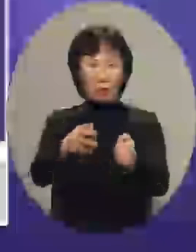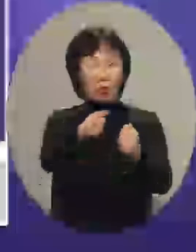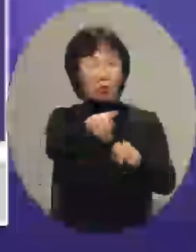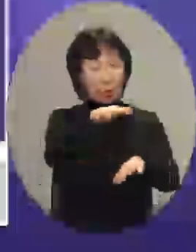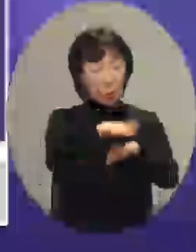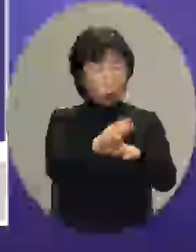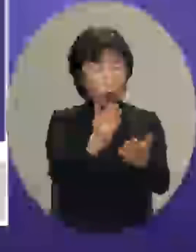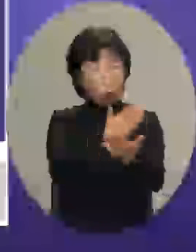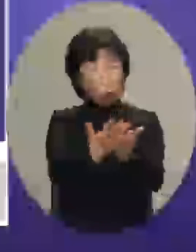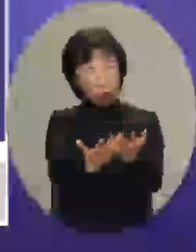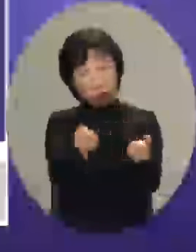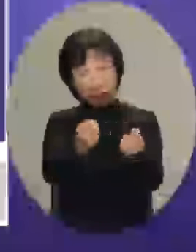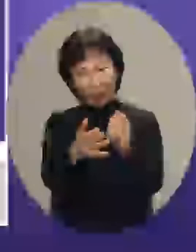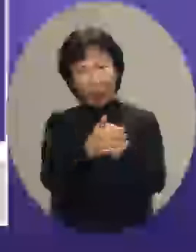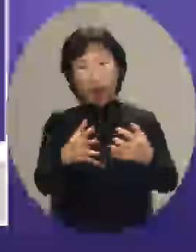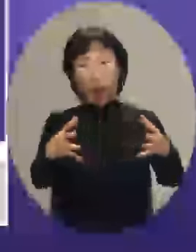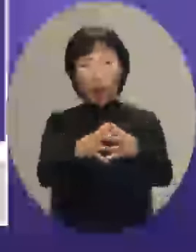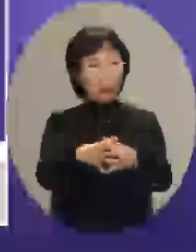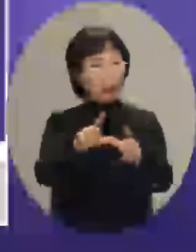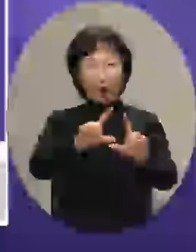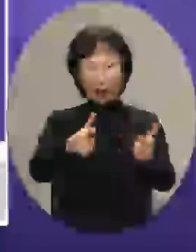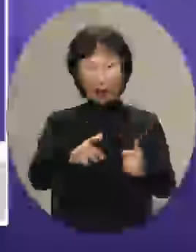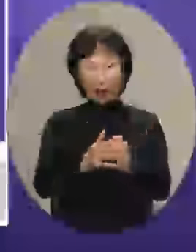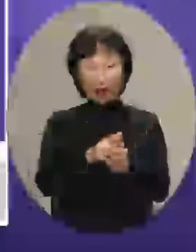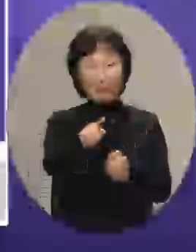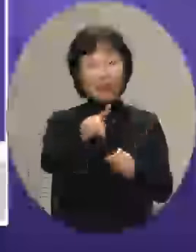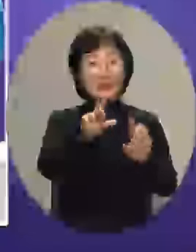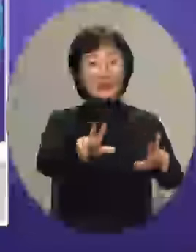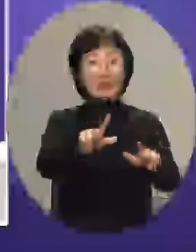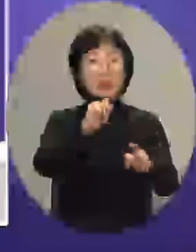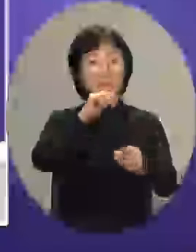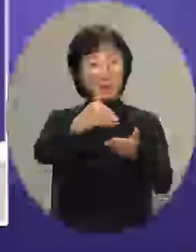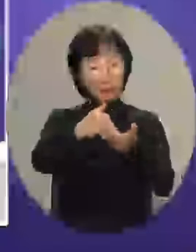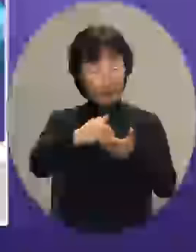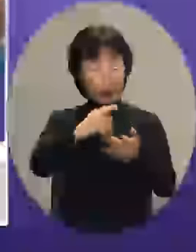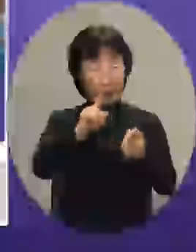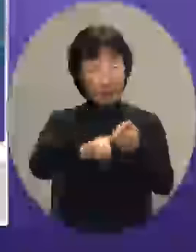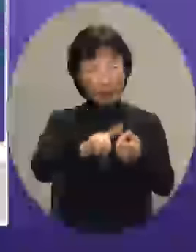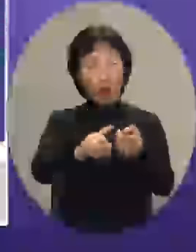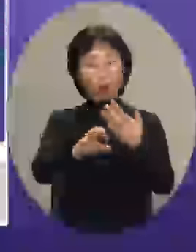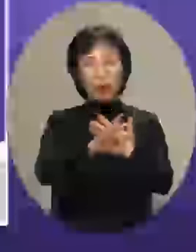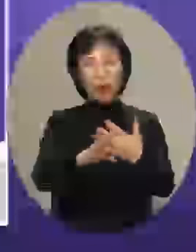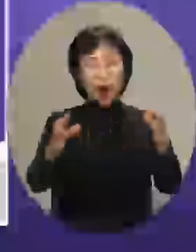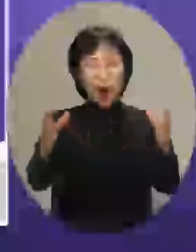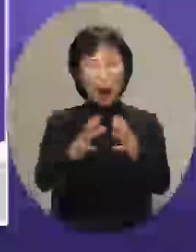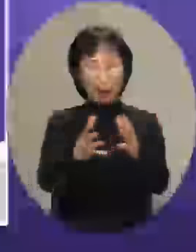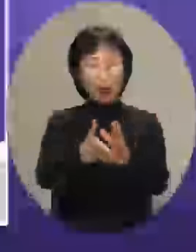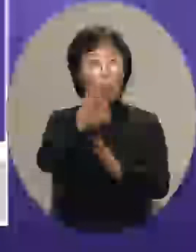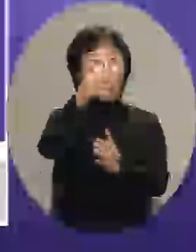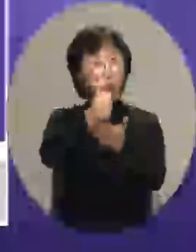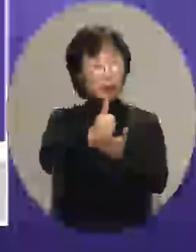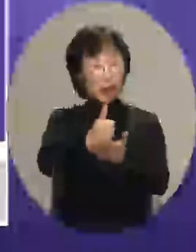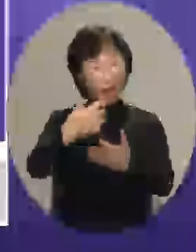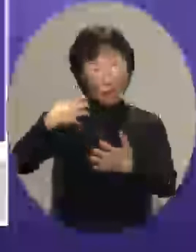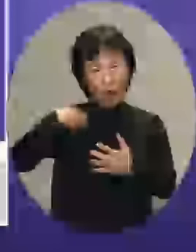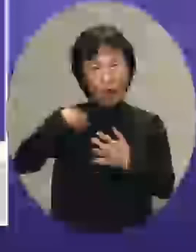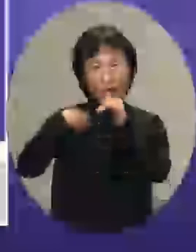되면 검사 말대로라고 하면 세월호 문제에 대한 합동수사본부장의 역할을 준